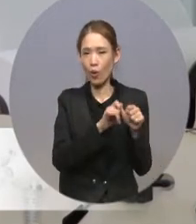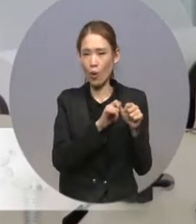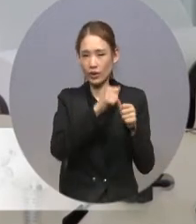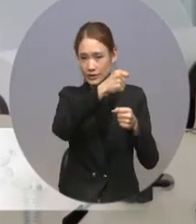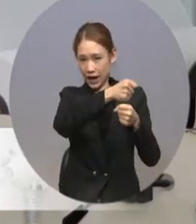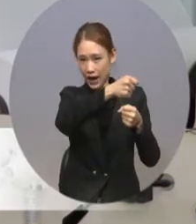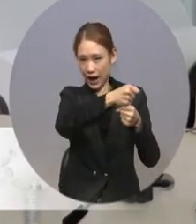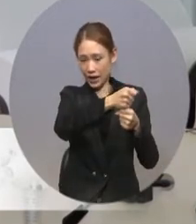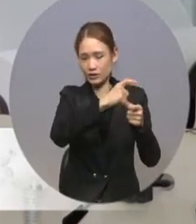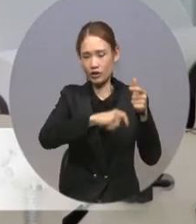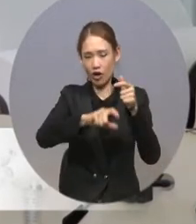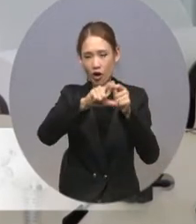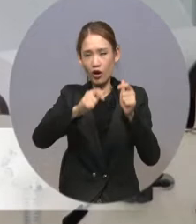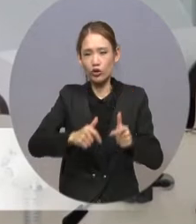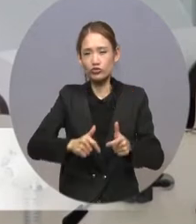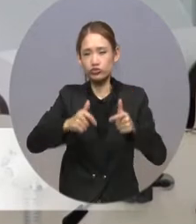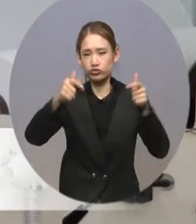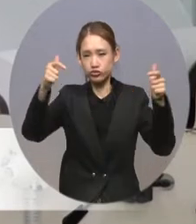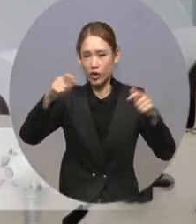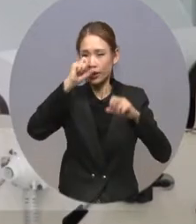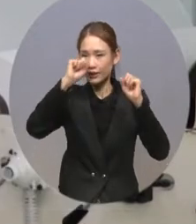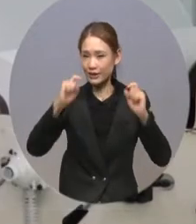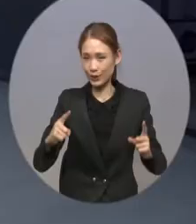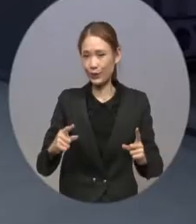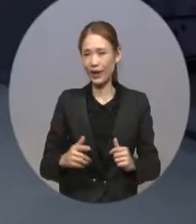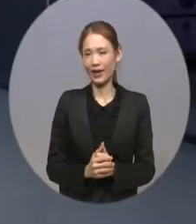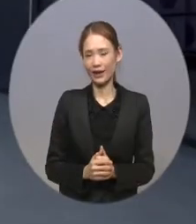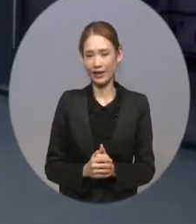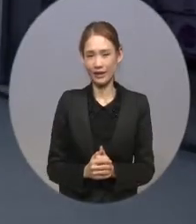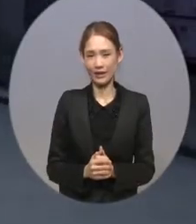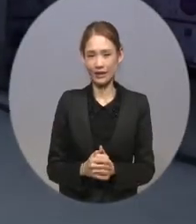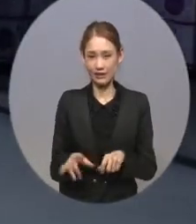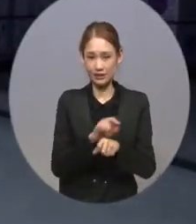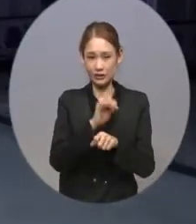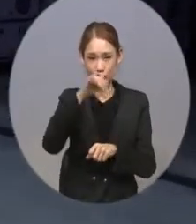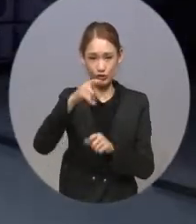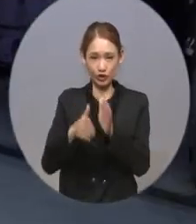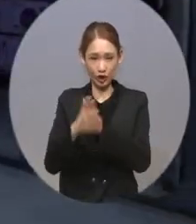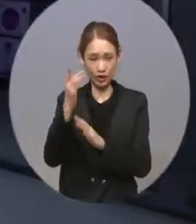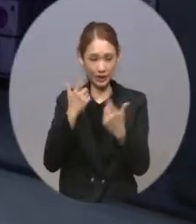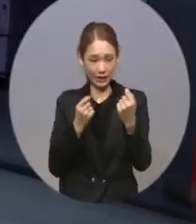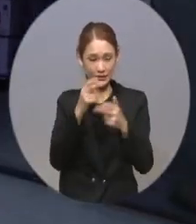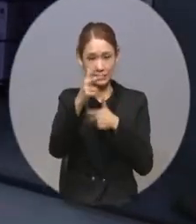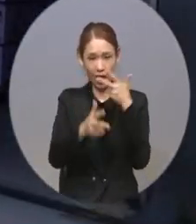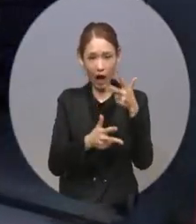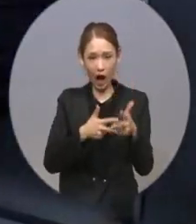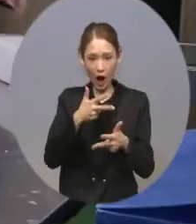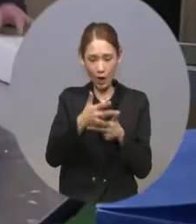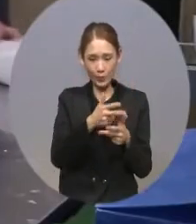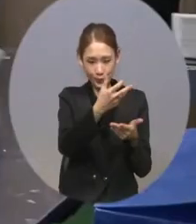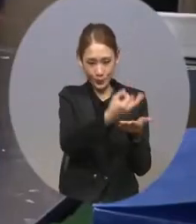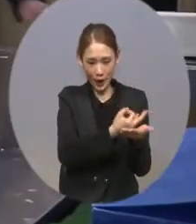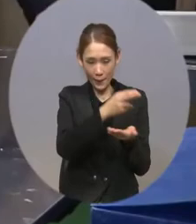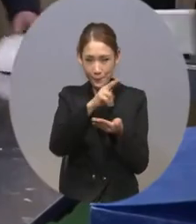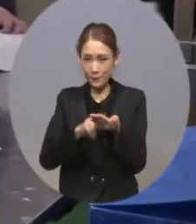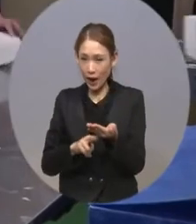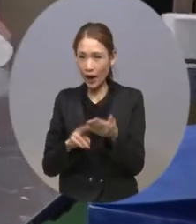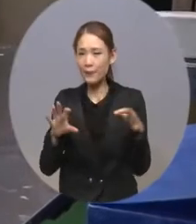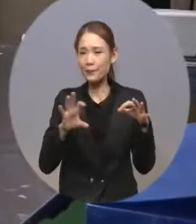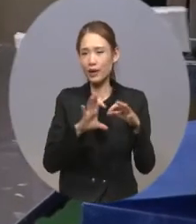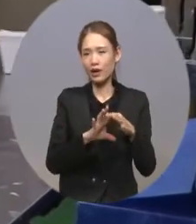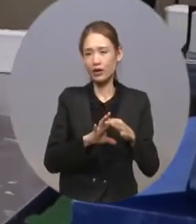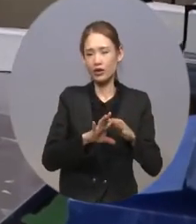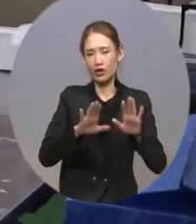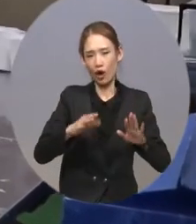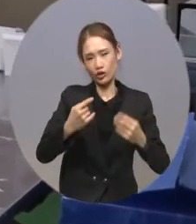창출이 확장될 수 있는 좋은 기회인 것 같습니다. 특히 순천시는 이 같은 사업이 매출로 이어질 경우 일자리도 현재보다